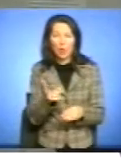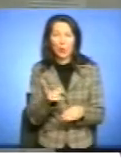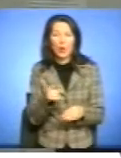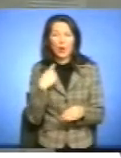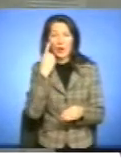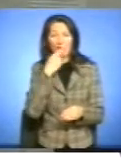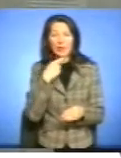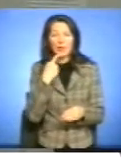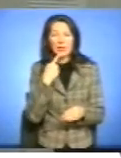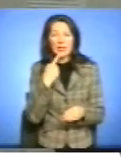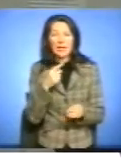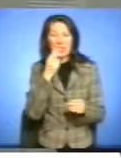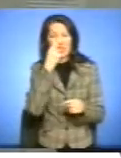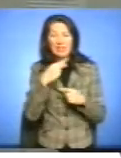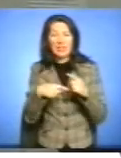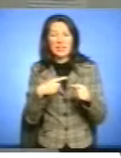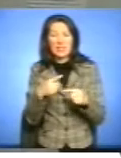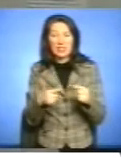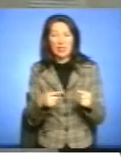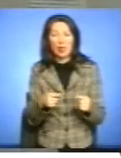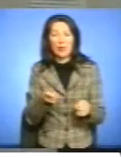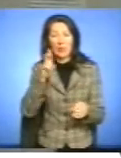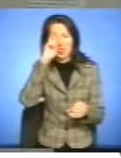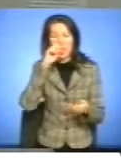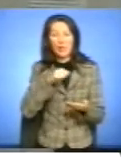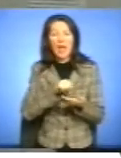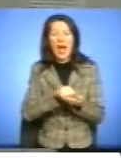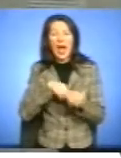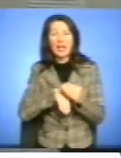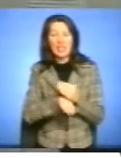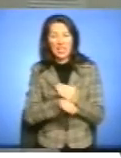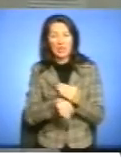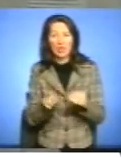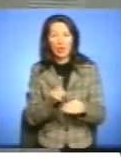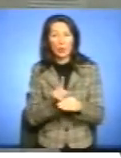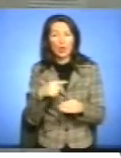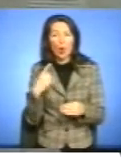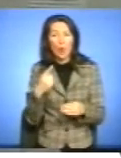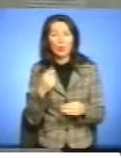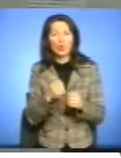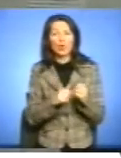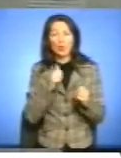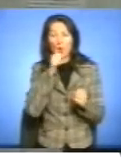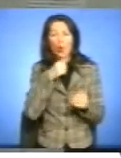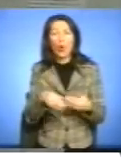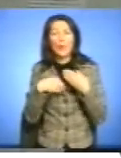власне, традиційно Державний архів Тернопільської області щороку презентує